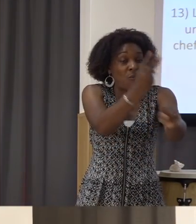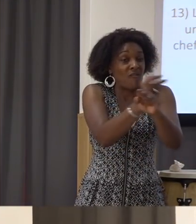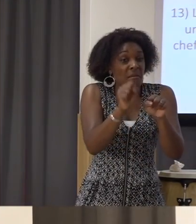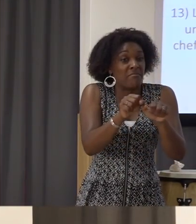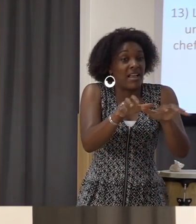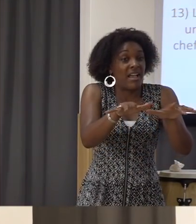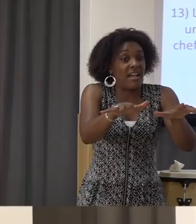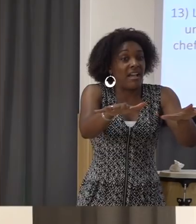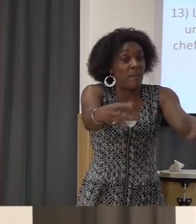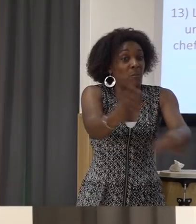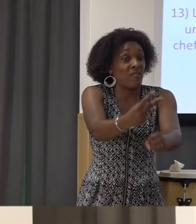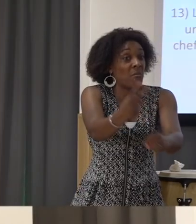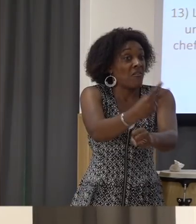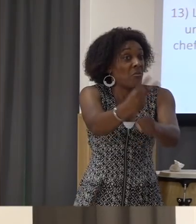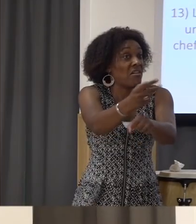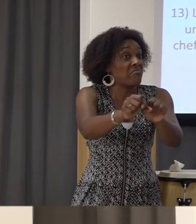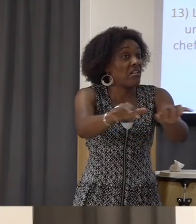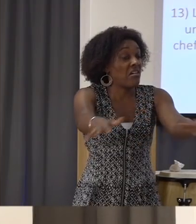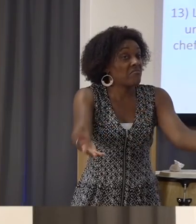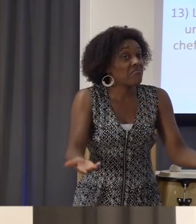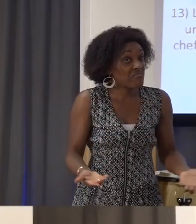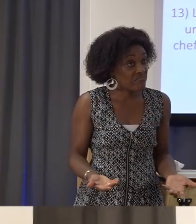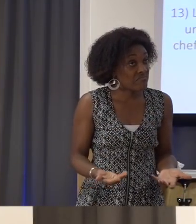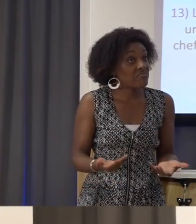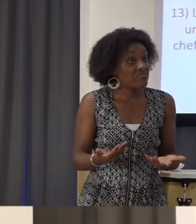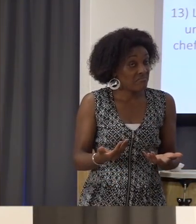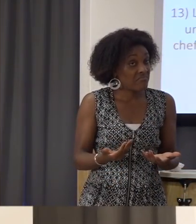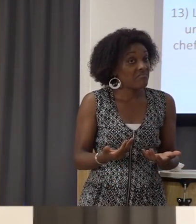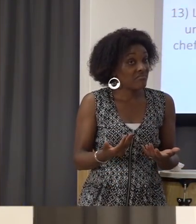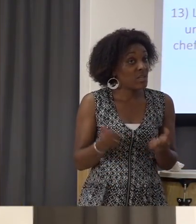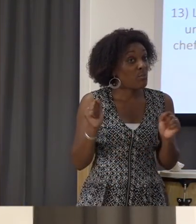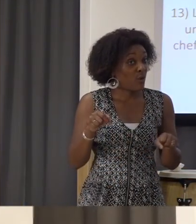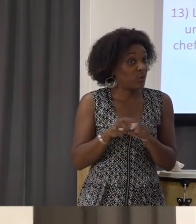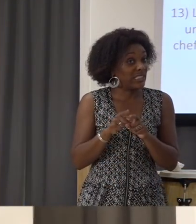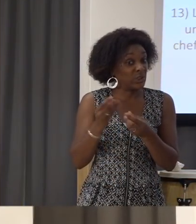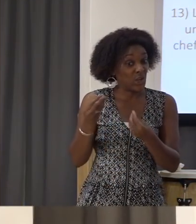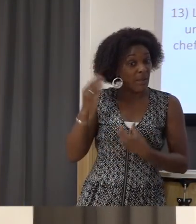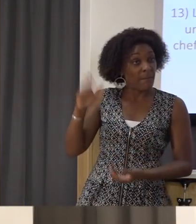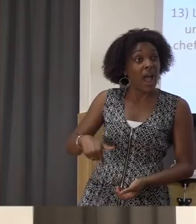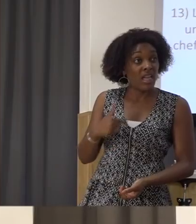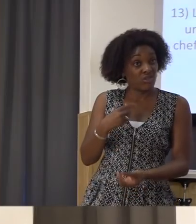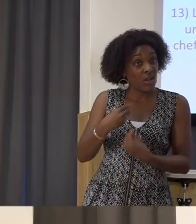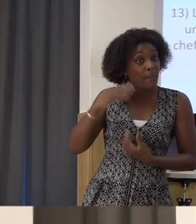À moindre chose, ils te maudissent.